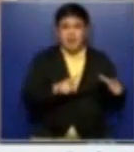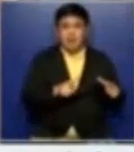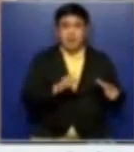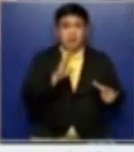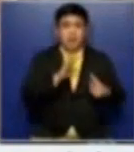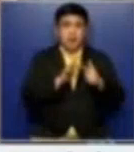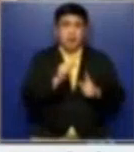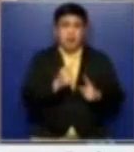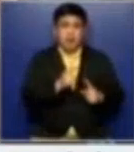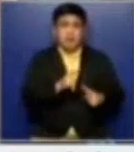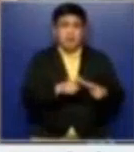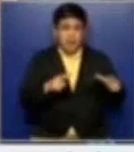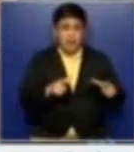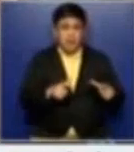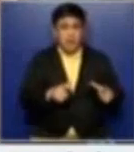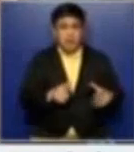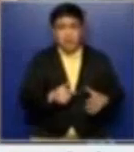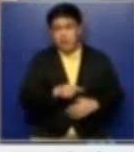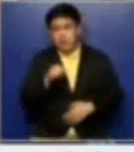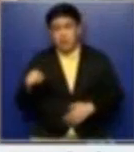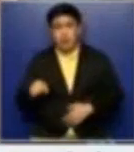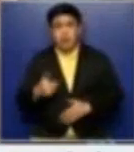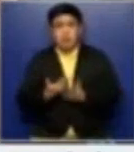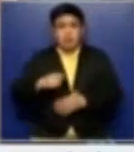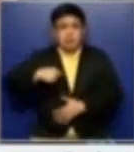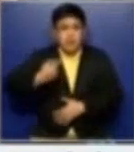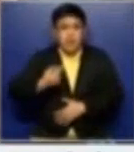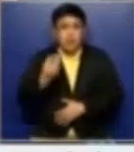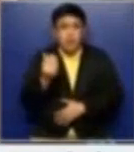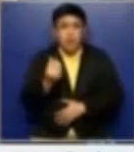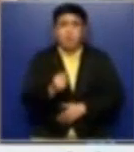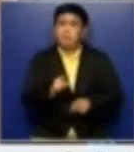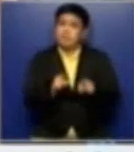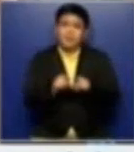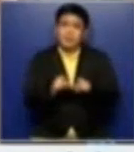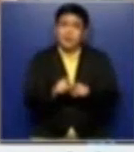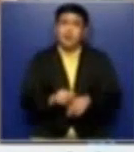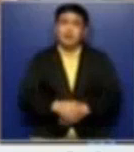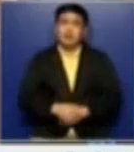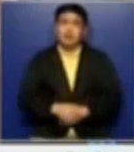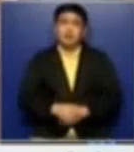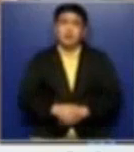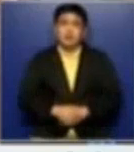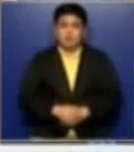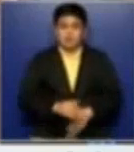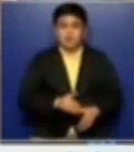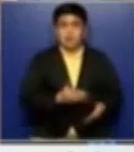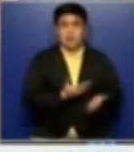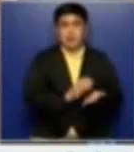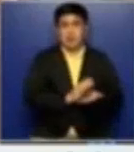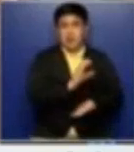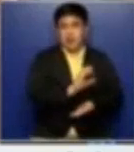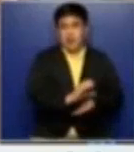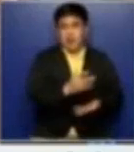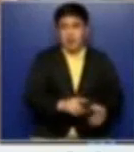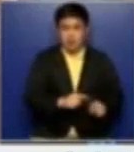ฮะท่านนายกคืนเลือดเท่าไหร่นั่นบางใหญ่ก็แบบเดียวกันนี่แหละงบก่อสร้างไปแล้วแต่ยัง